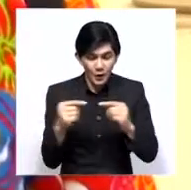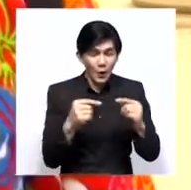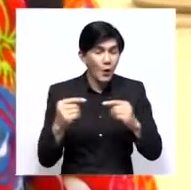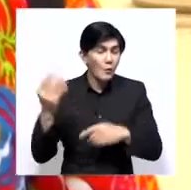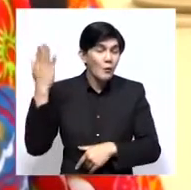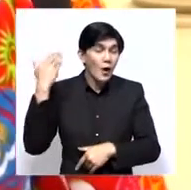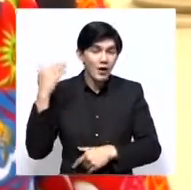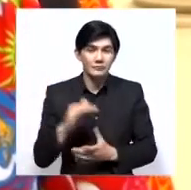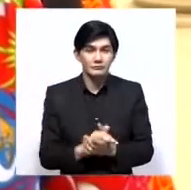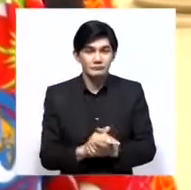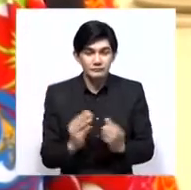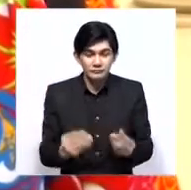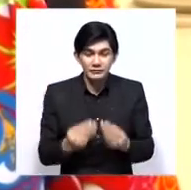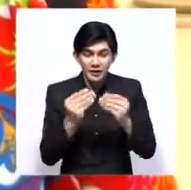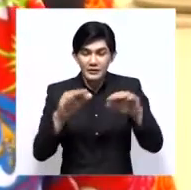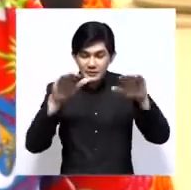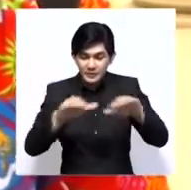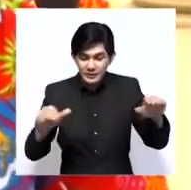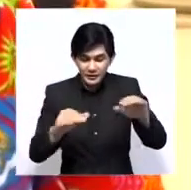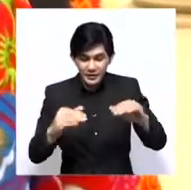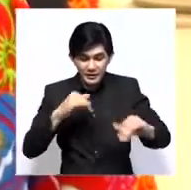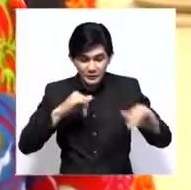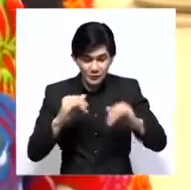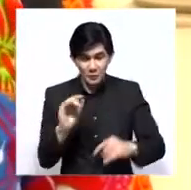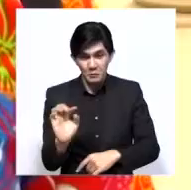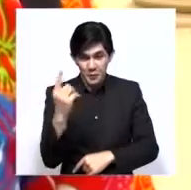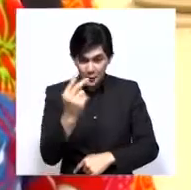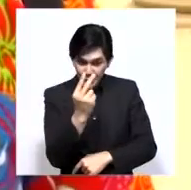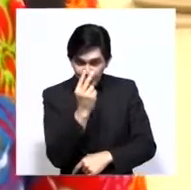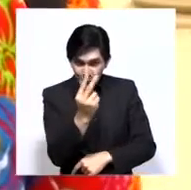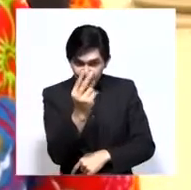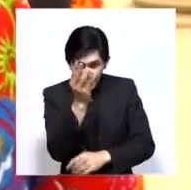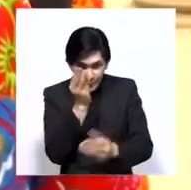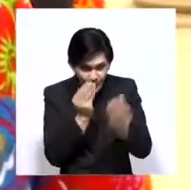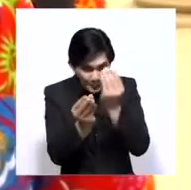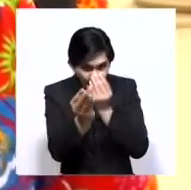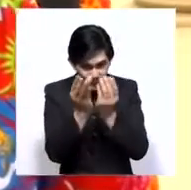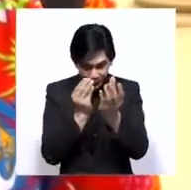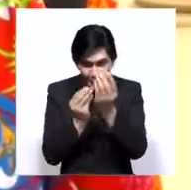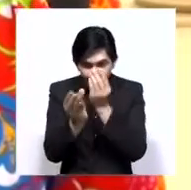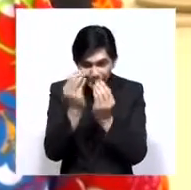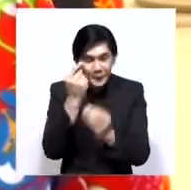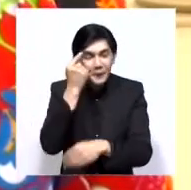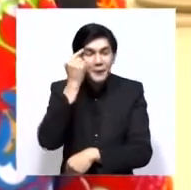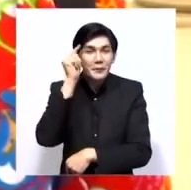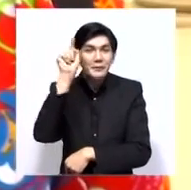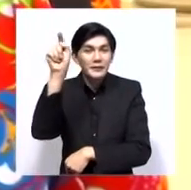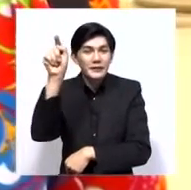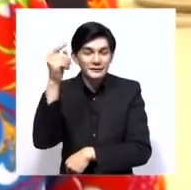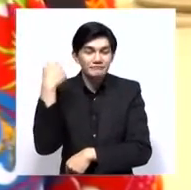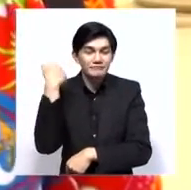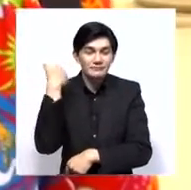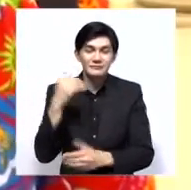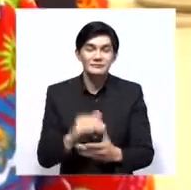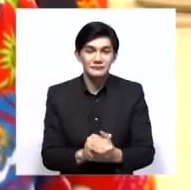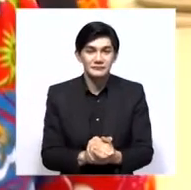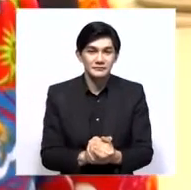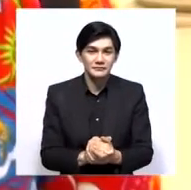ณนะคะได้มาให้เด็กเยาวชนรุ่นหลังได้มาระลึกถึงได้ม